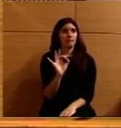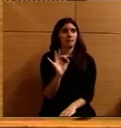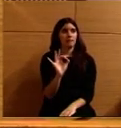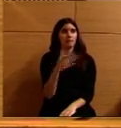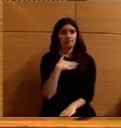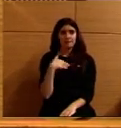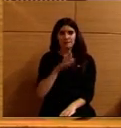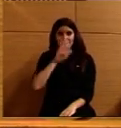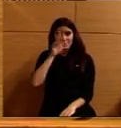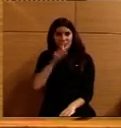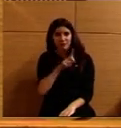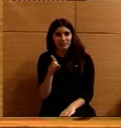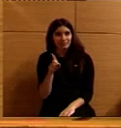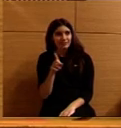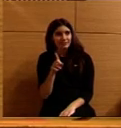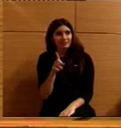¿Quiere o no?